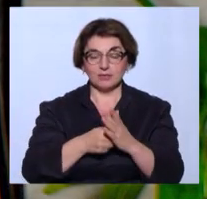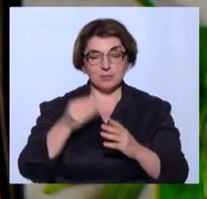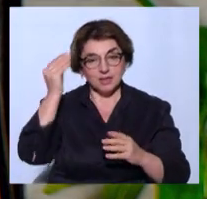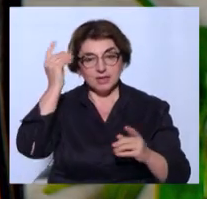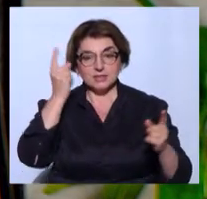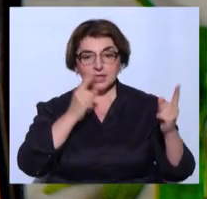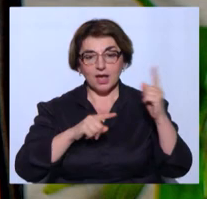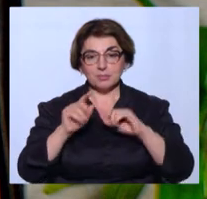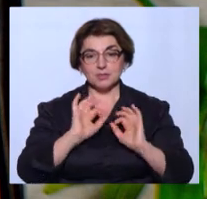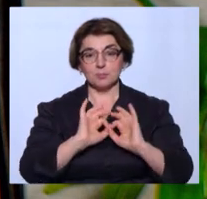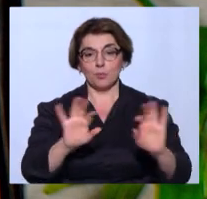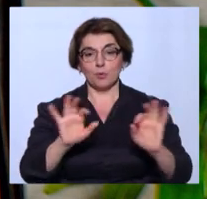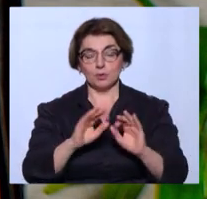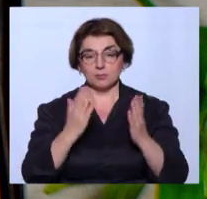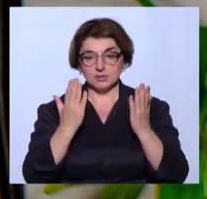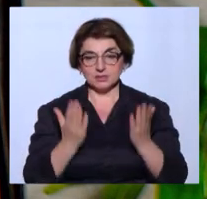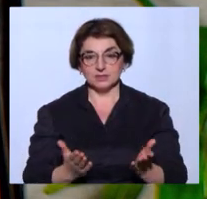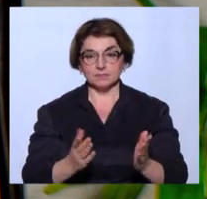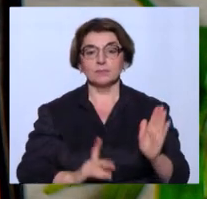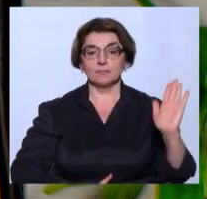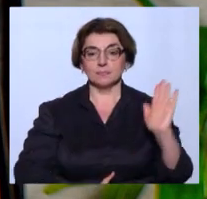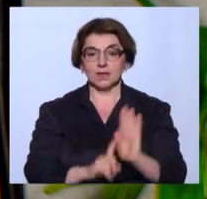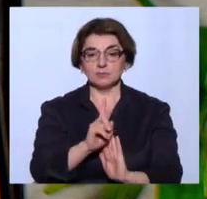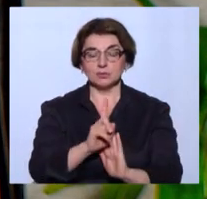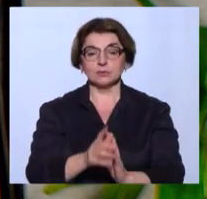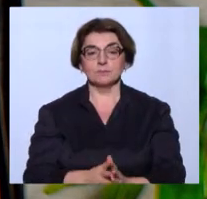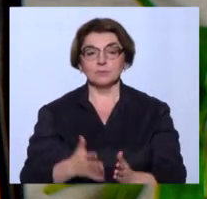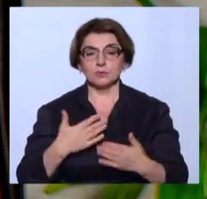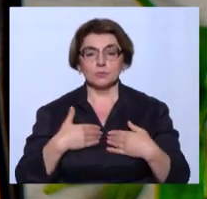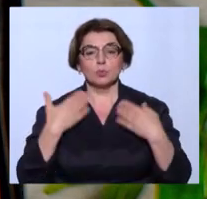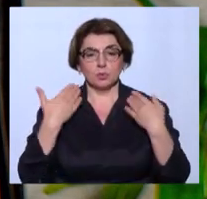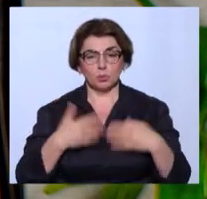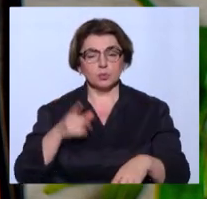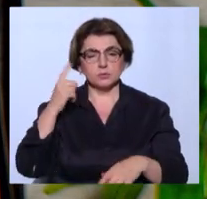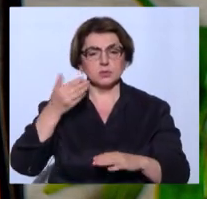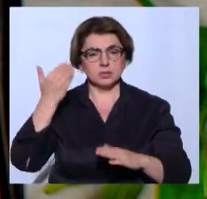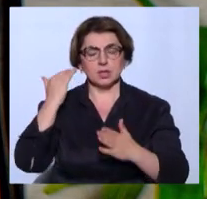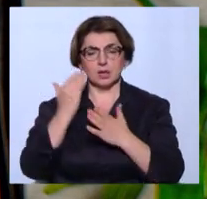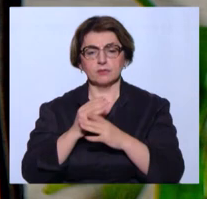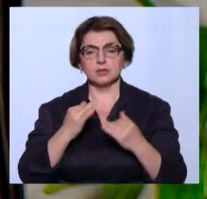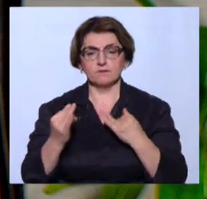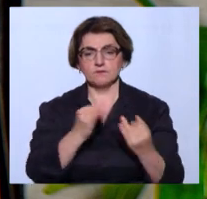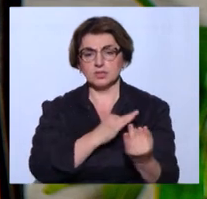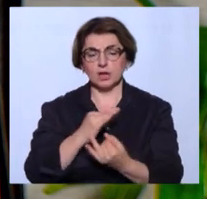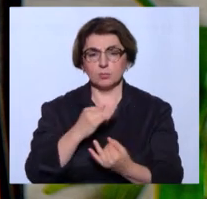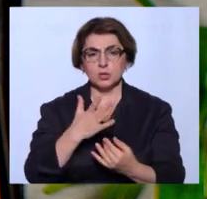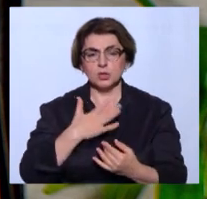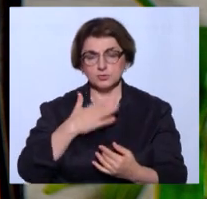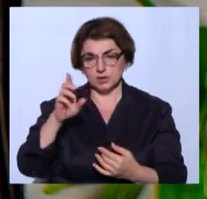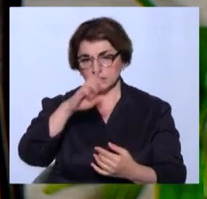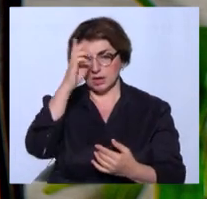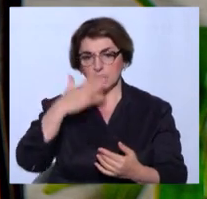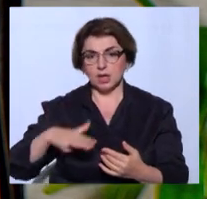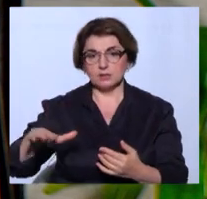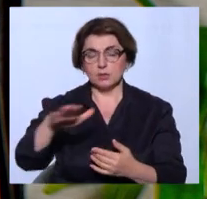ამ ზღაპრის მოყოლაში. მაშ ასე, დავიწყოთ. ჩვენ როგორც ვიცით, წინა გაკვეთილზეც ვისაუბრეთ, ჩვენი